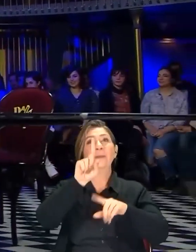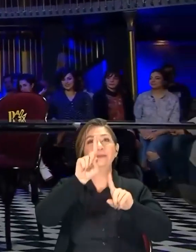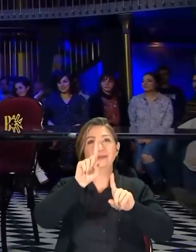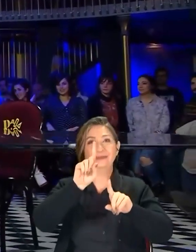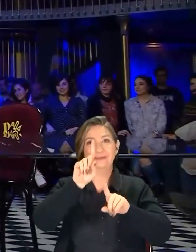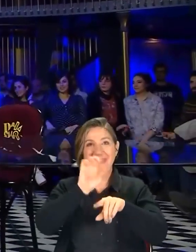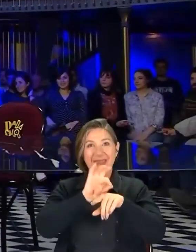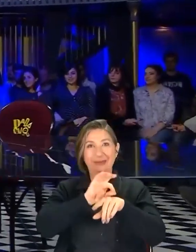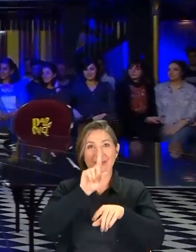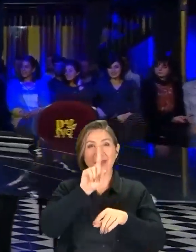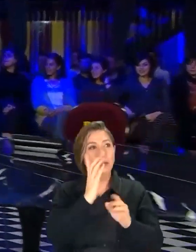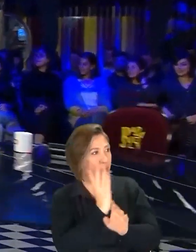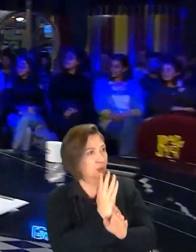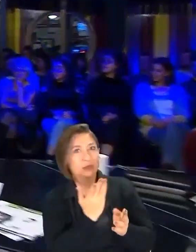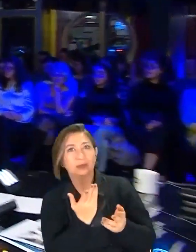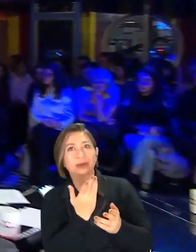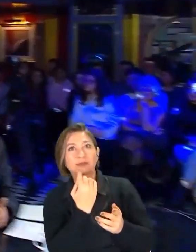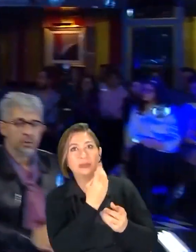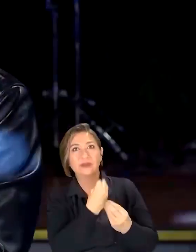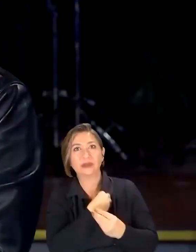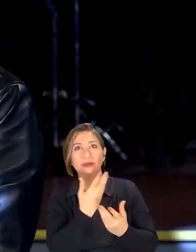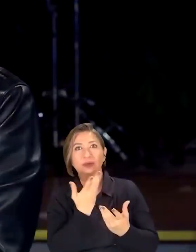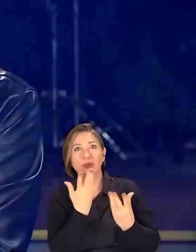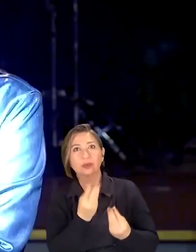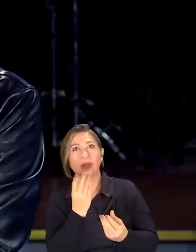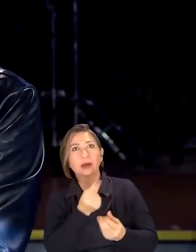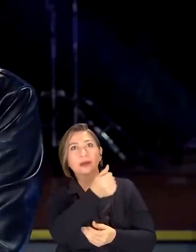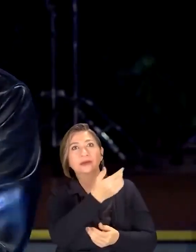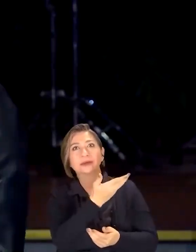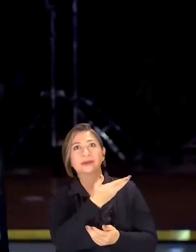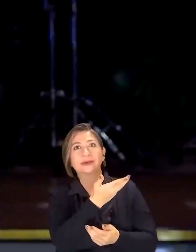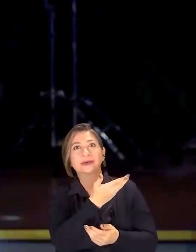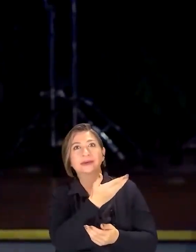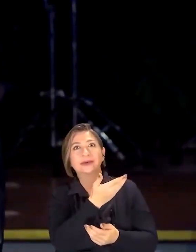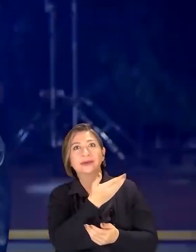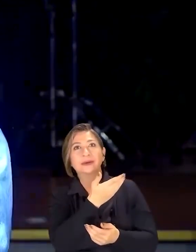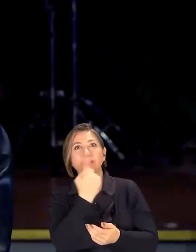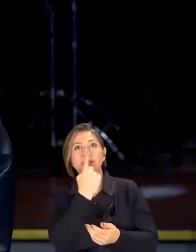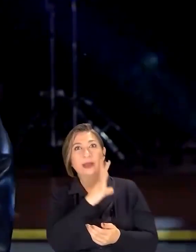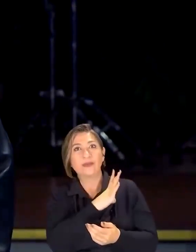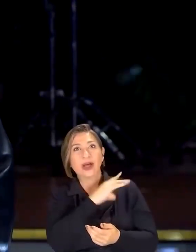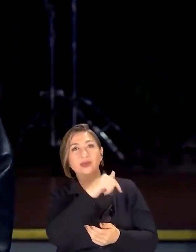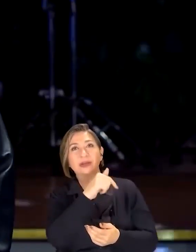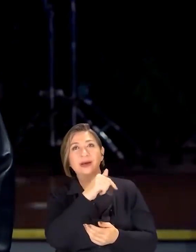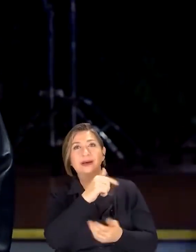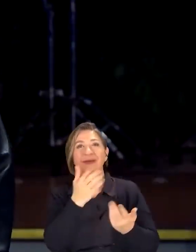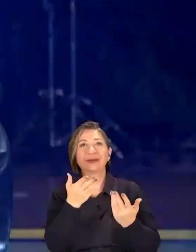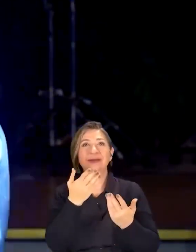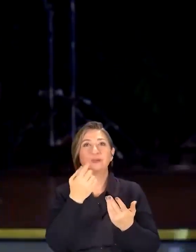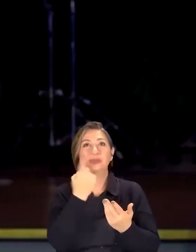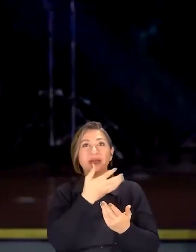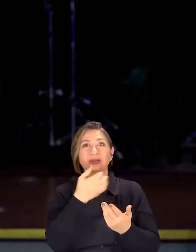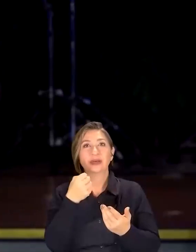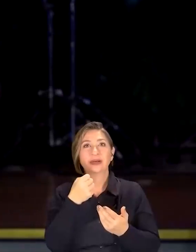her şeye rağmen benim nereye gidiyor ha bir şey mi getirecek Ne oldu ya ne oldu bir şey mi oldu birisi mi var aşağıda ha